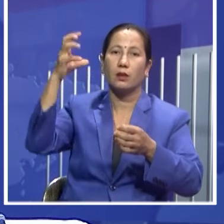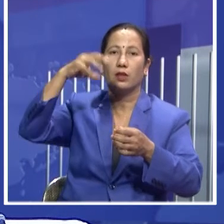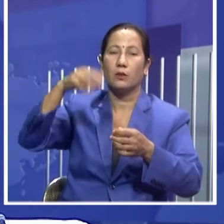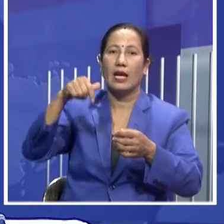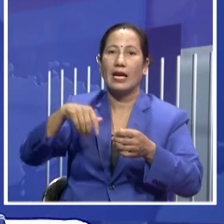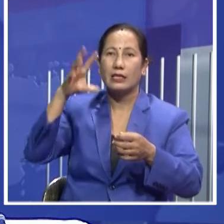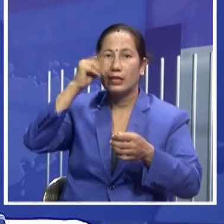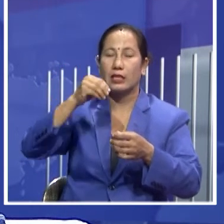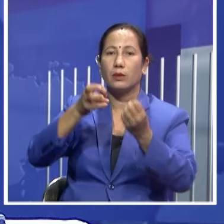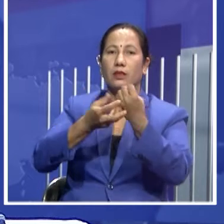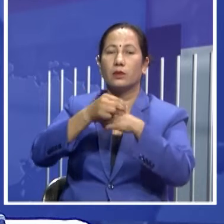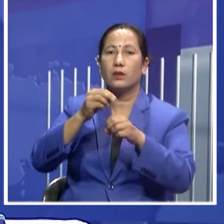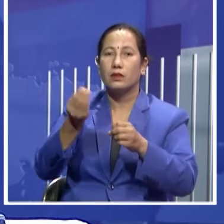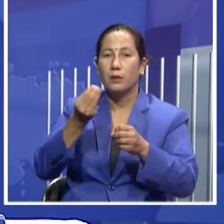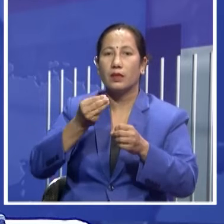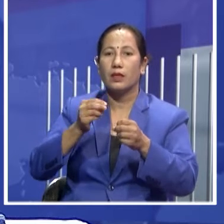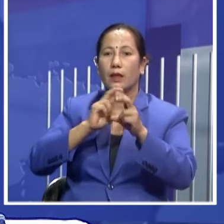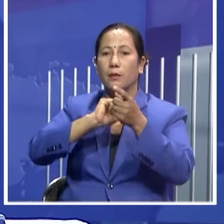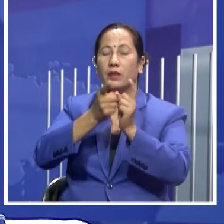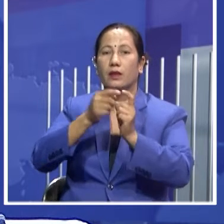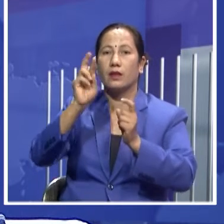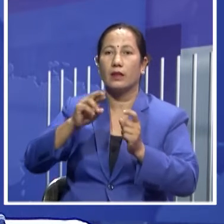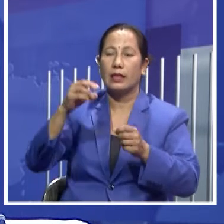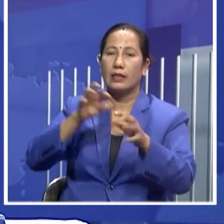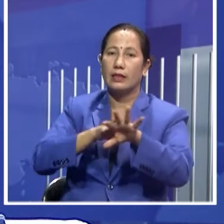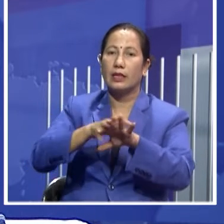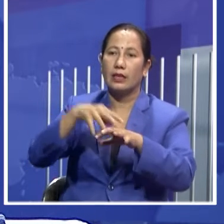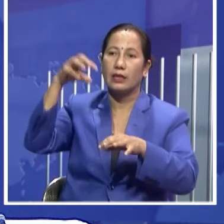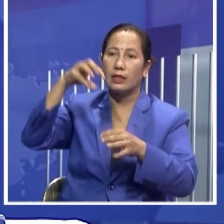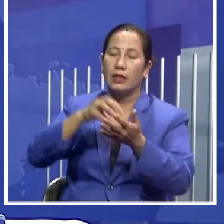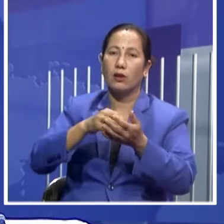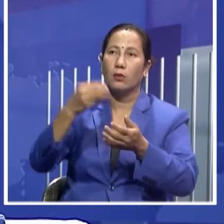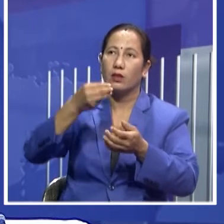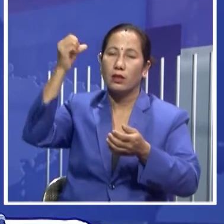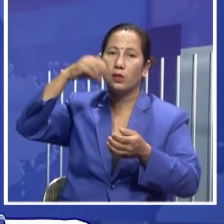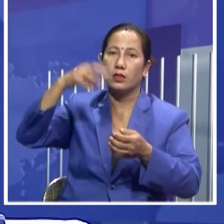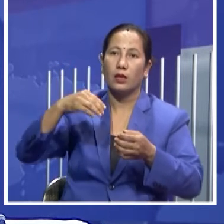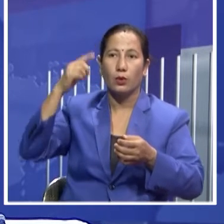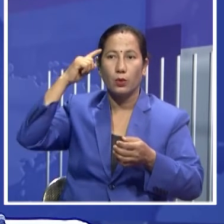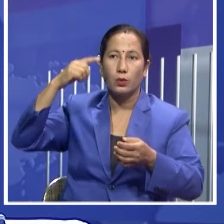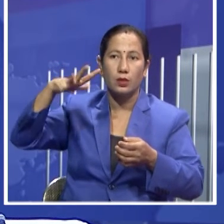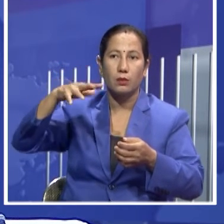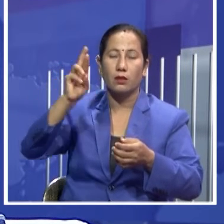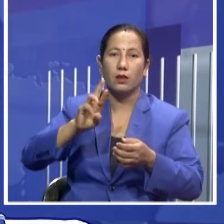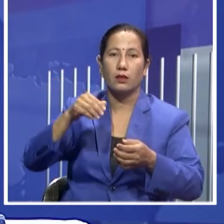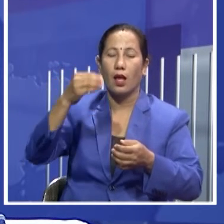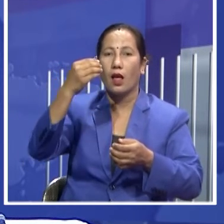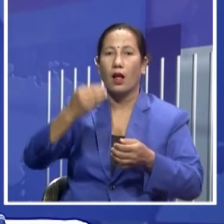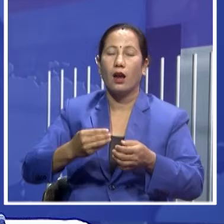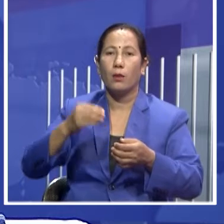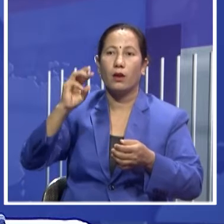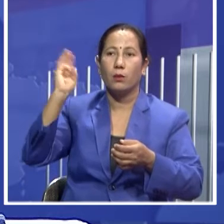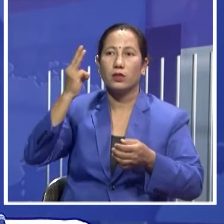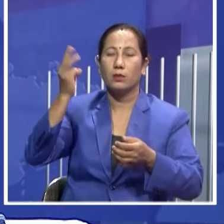आज राति पनि देशभर सामान्यदेखि पूर्ण बदली रही धेरै स्थानहरूमा हल्कादेखि मध्यम वर्षाको सम्भावना रहेको छ। अब मौसम